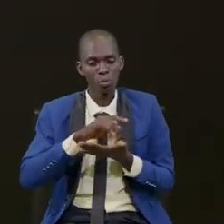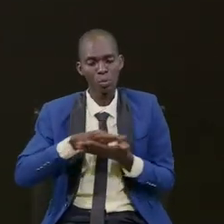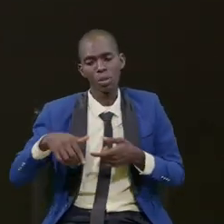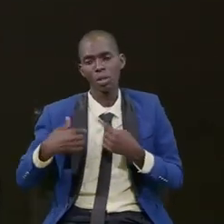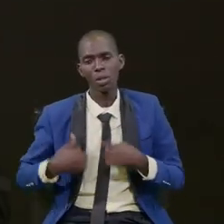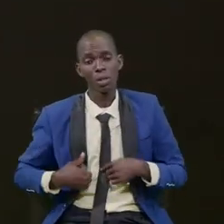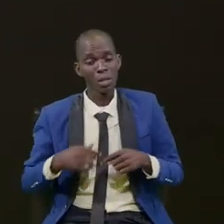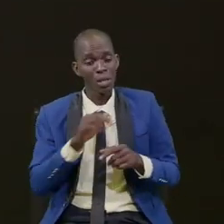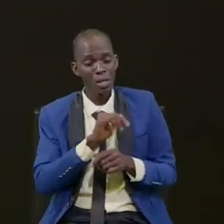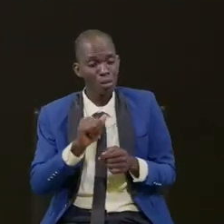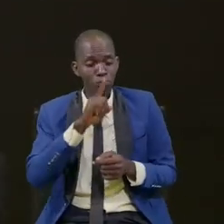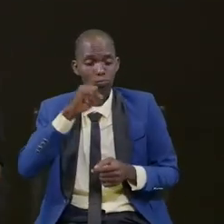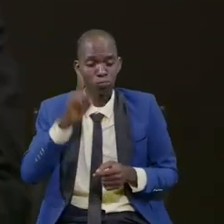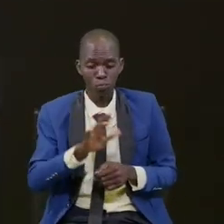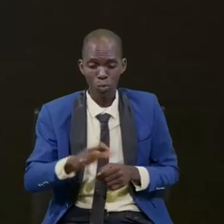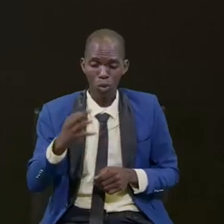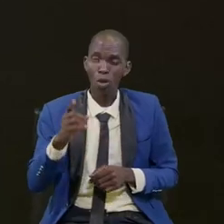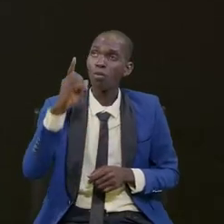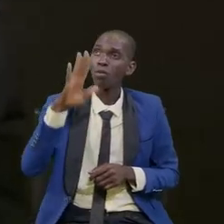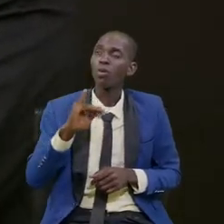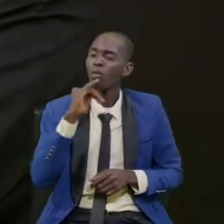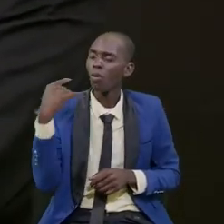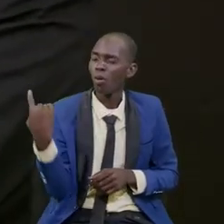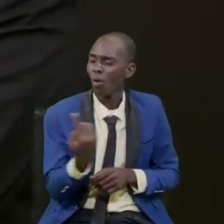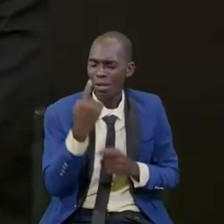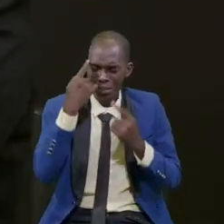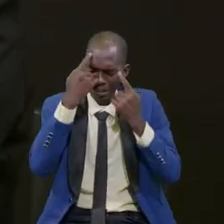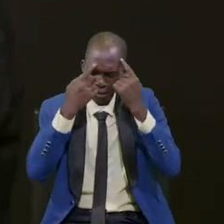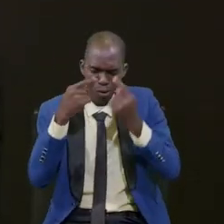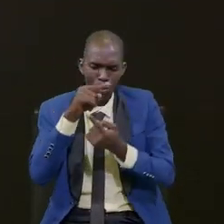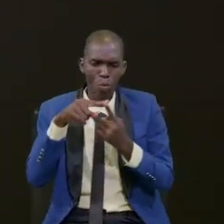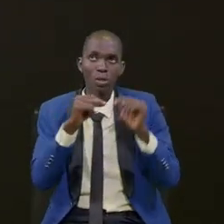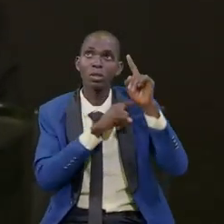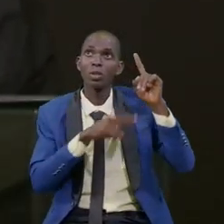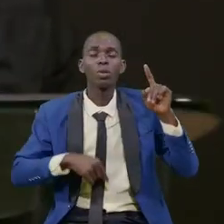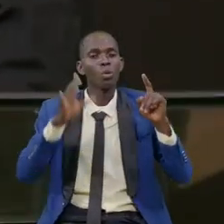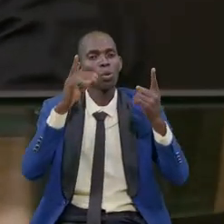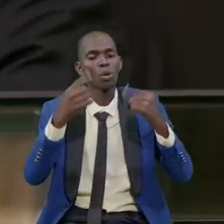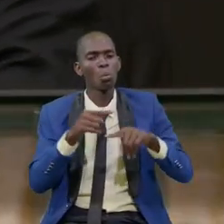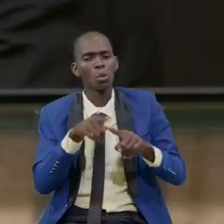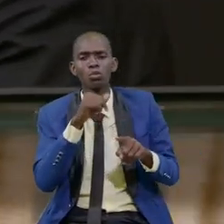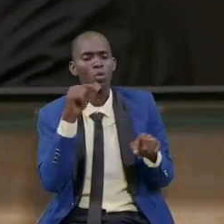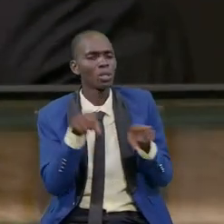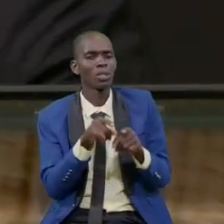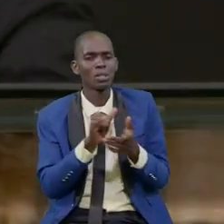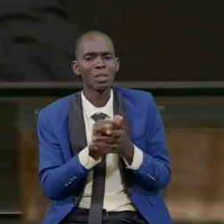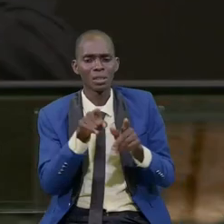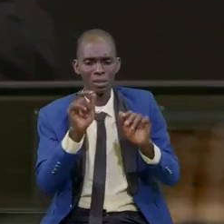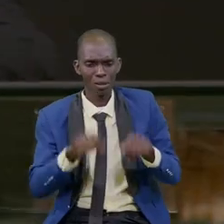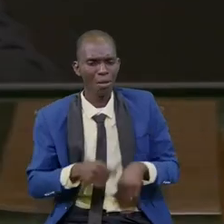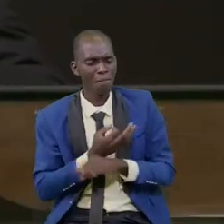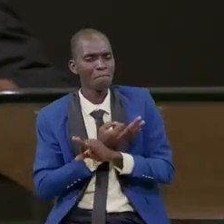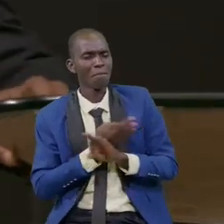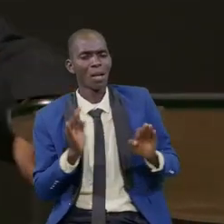véritable enfant de Dieu, pense au jour où le Seigneur viendra. Mais celui-ci n'a pas ses pensées, il peut jouer avec la